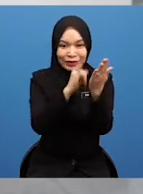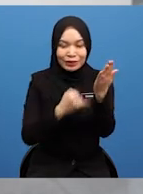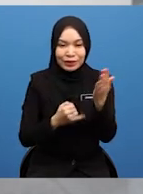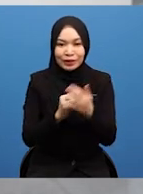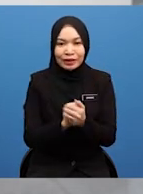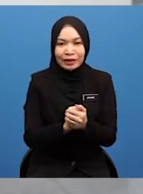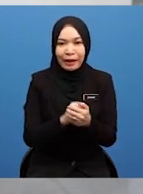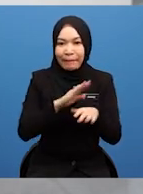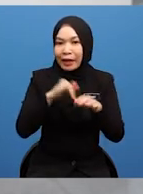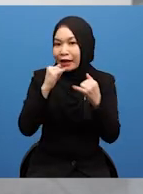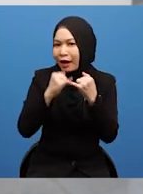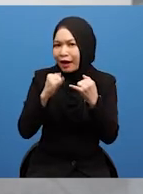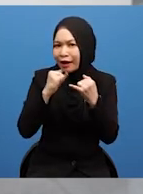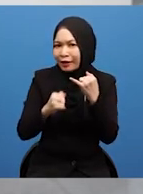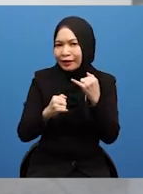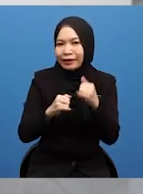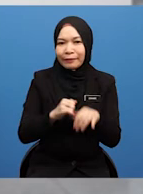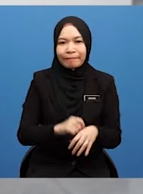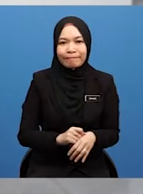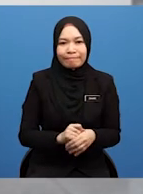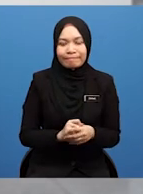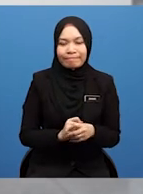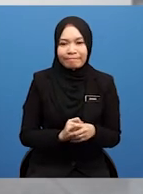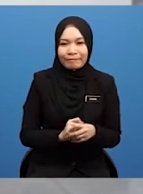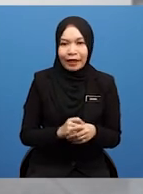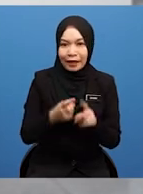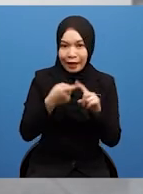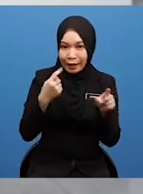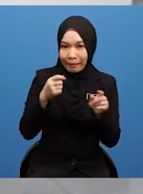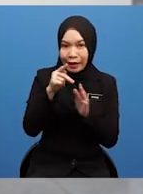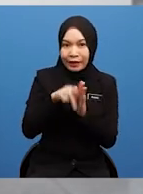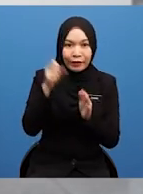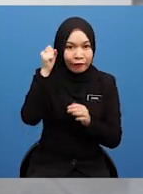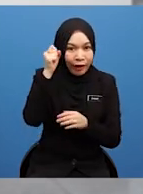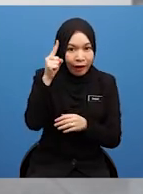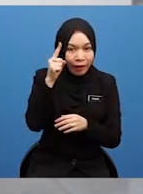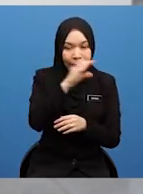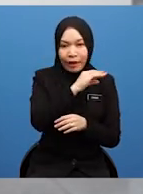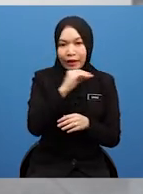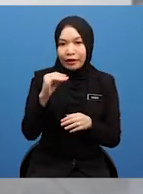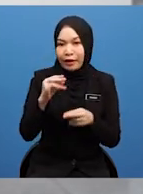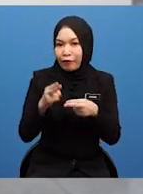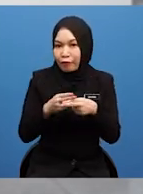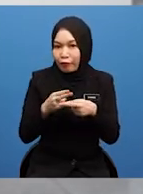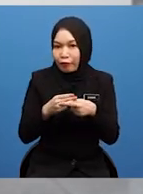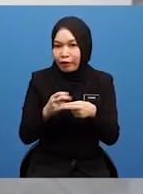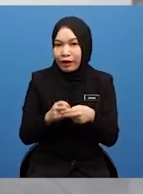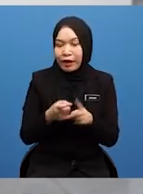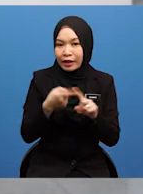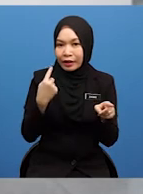memahami dan menilai sebuah karya melalui pemahaman dan juga huraian berkaitan dengan